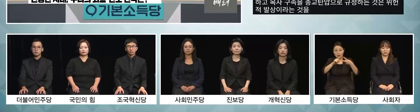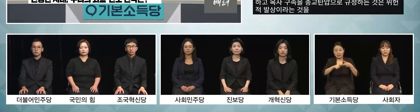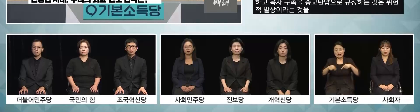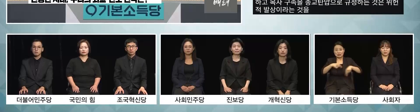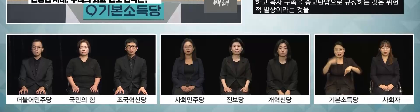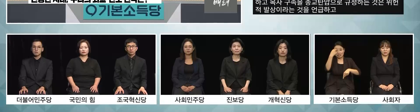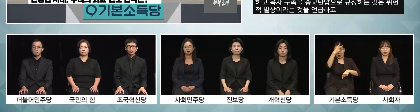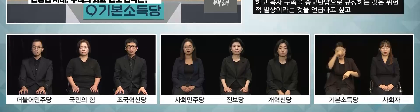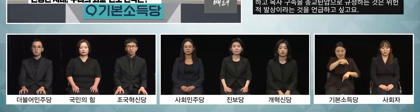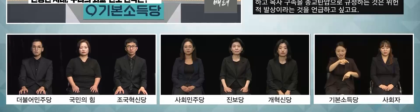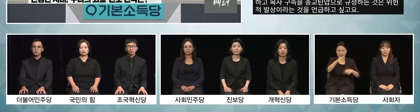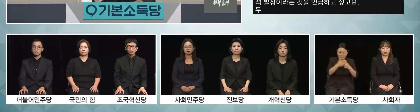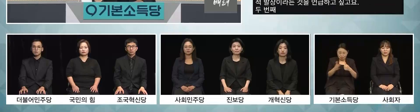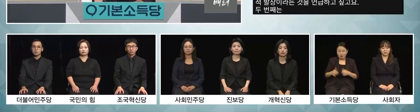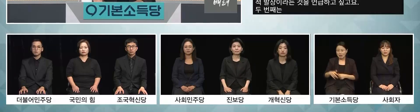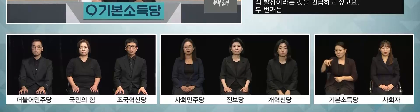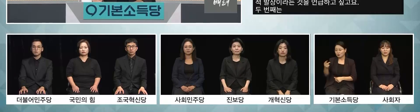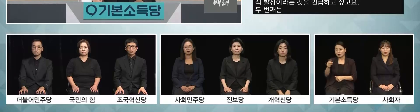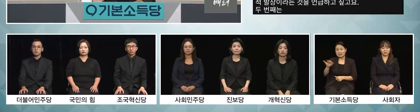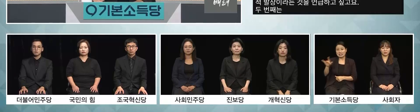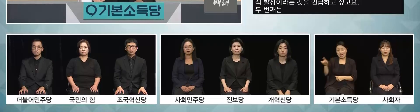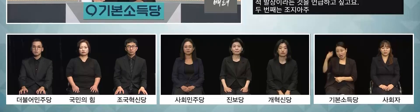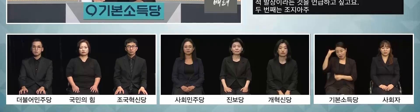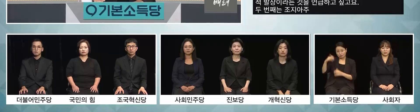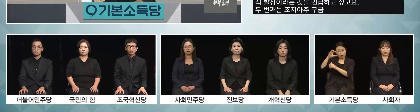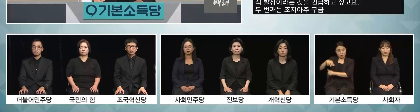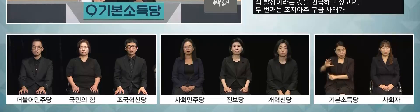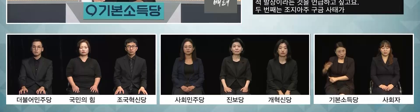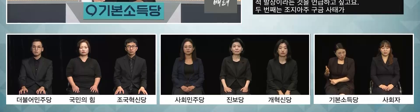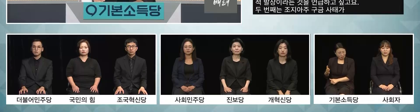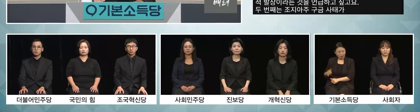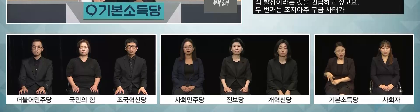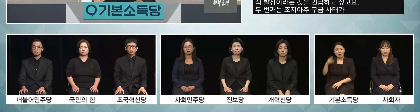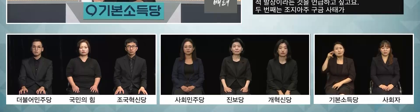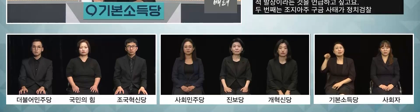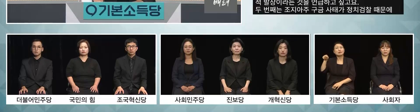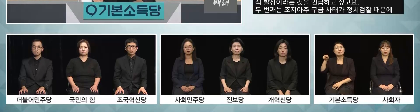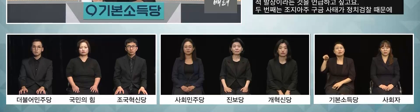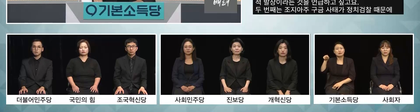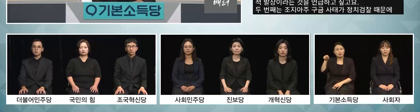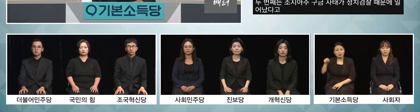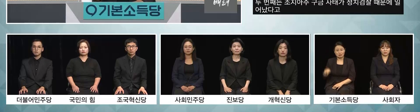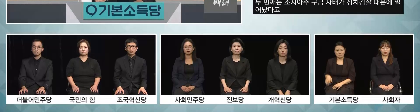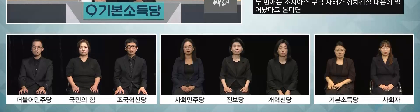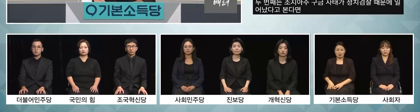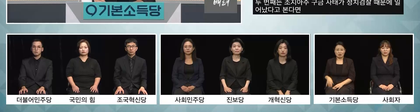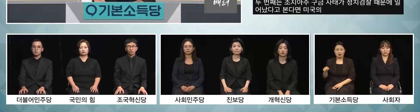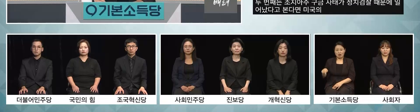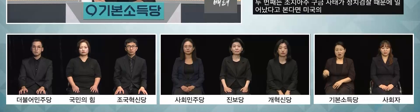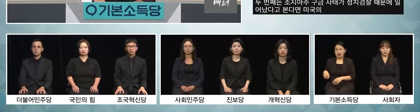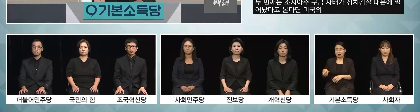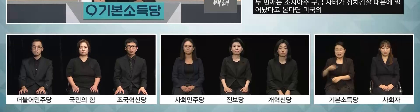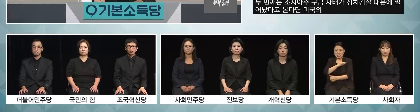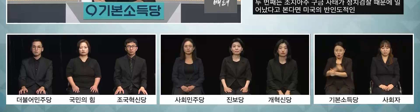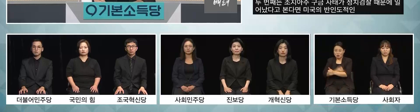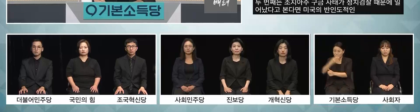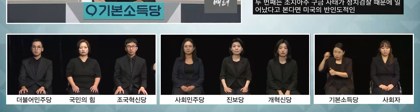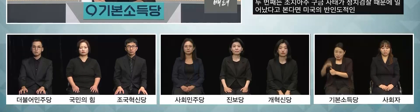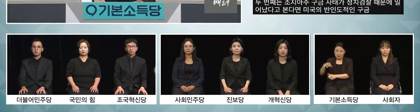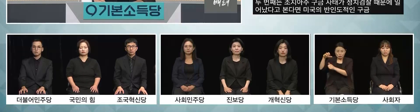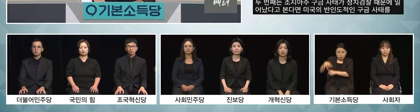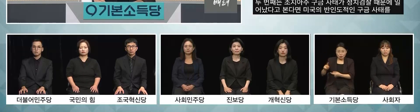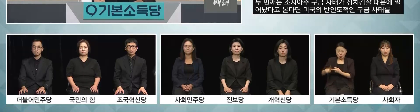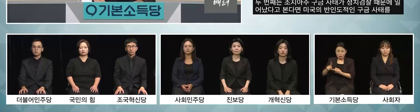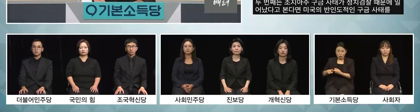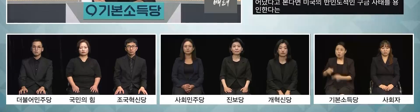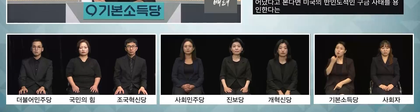정치검찰 때문에 조지아주 구금 사태가 일어났다고 본다면 미국의 반인도적인 구금 사태를 용인한다는 전제가